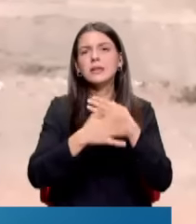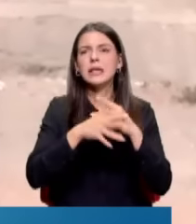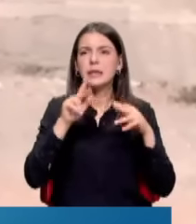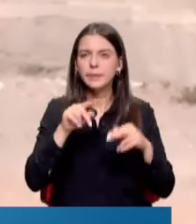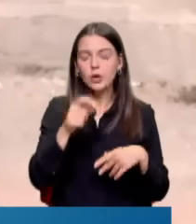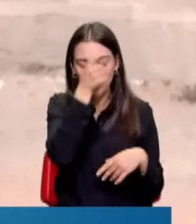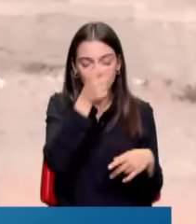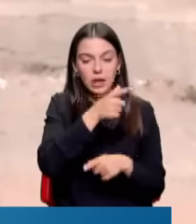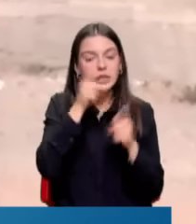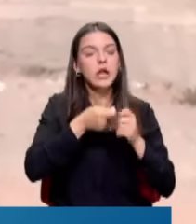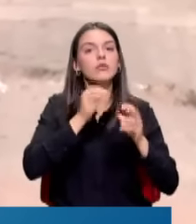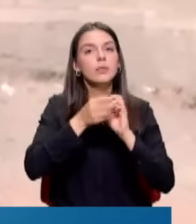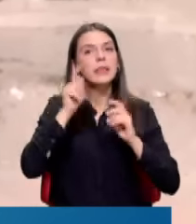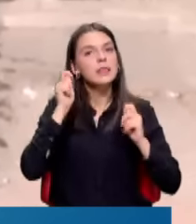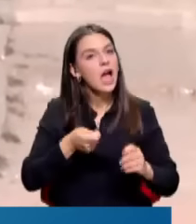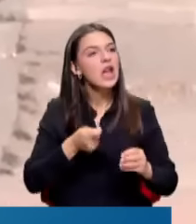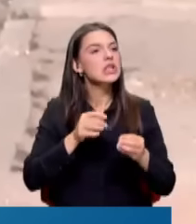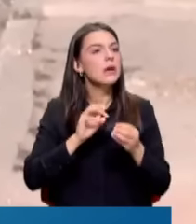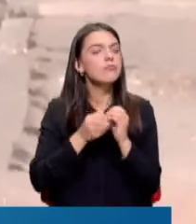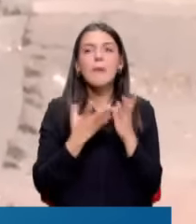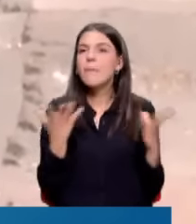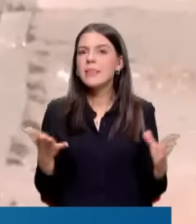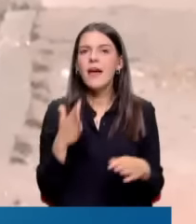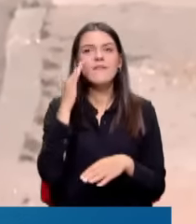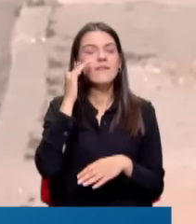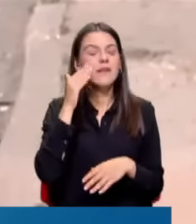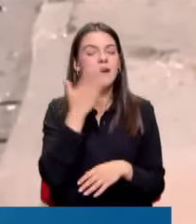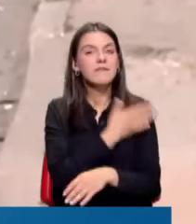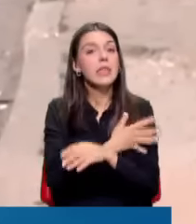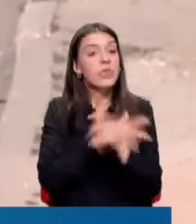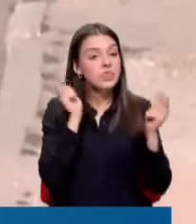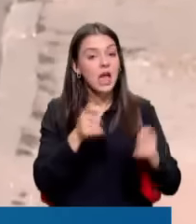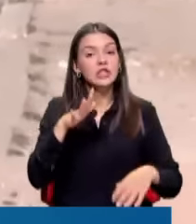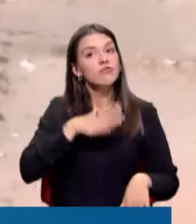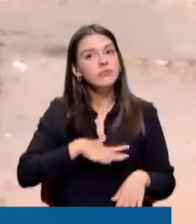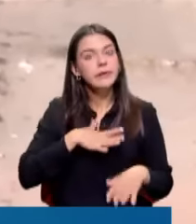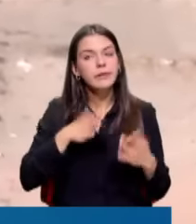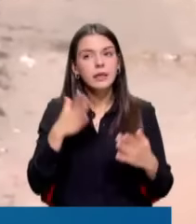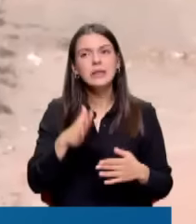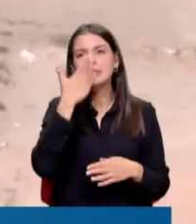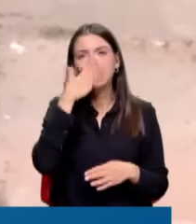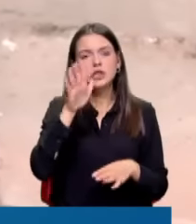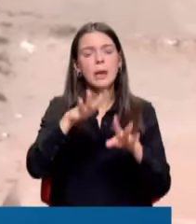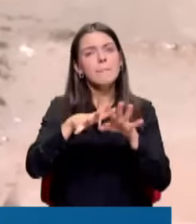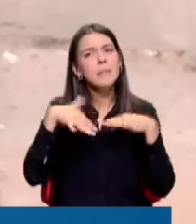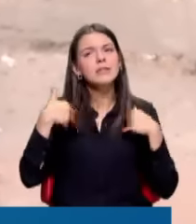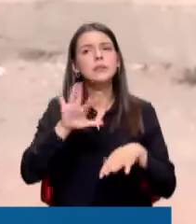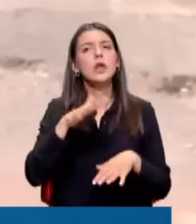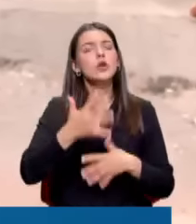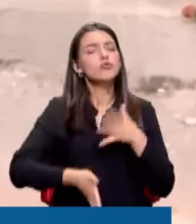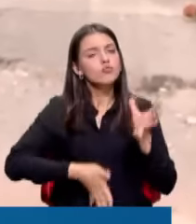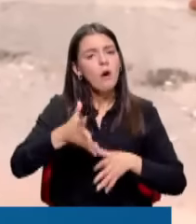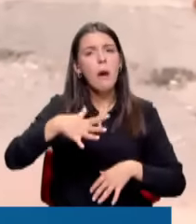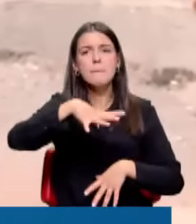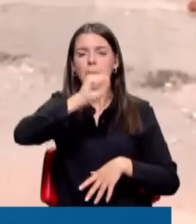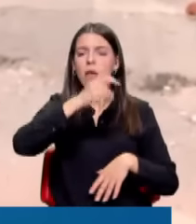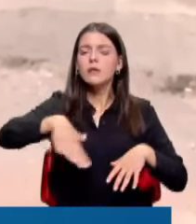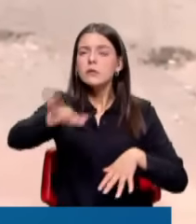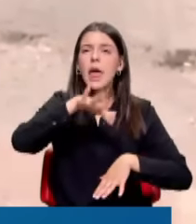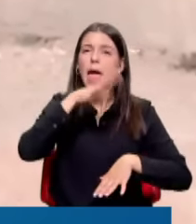gerçek sorunlarını, gerçek dertleri, halkın gerçek talepleri sadece mecliste değil, mecliste, sokakta, meydanlarda, basın